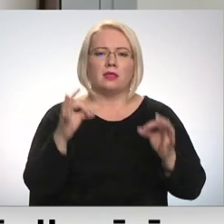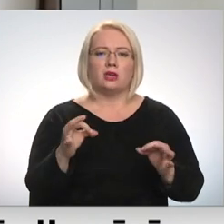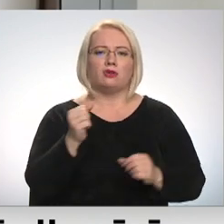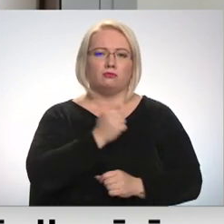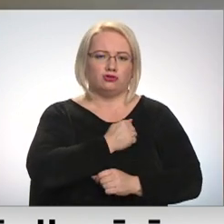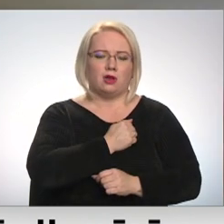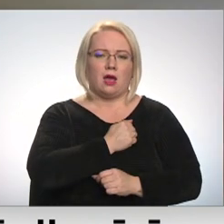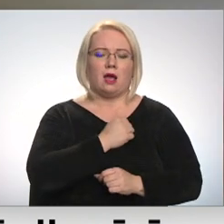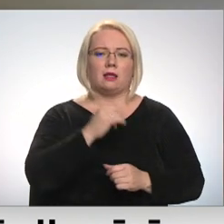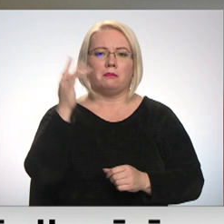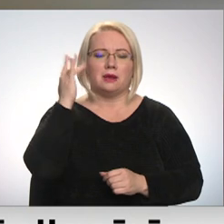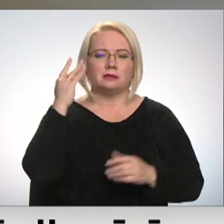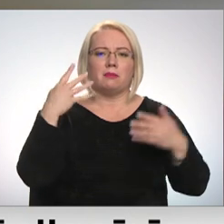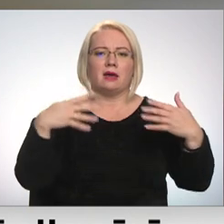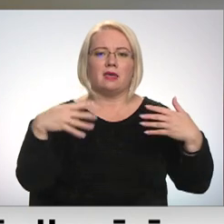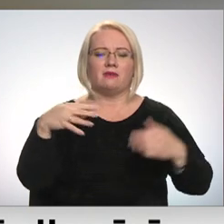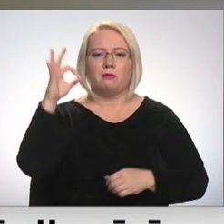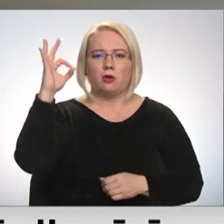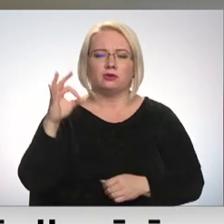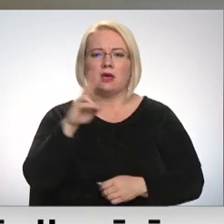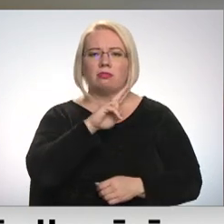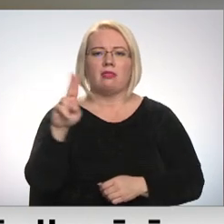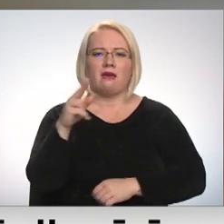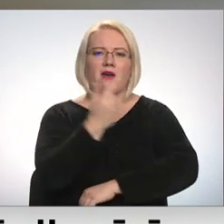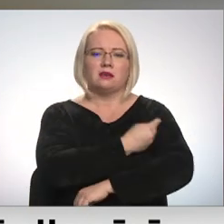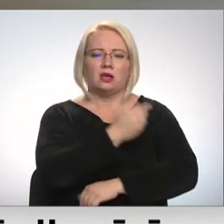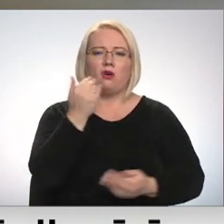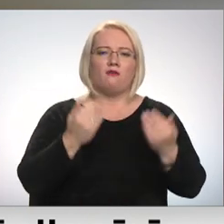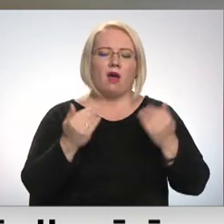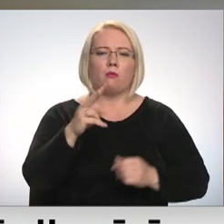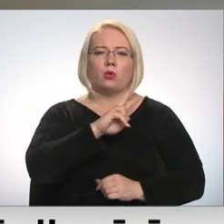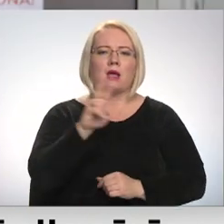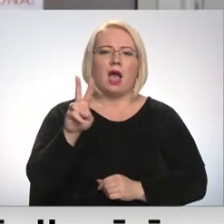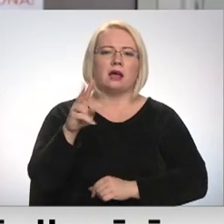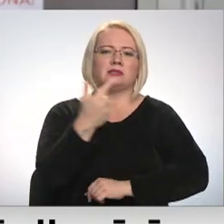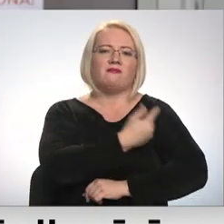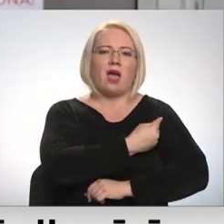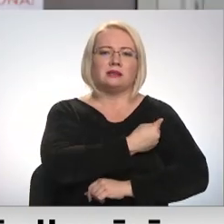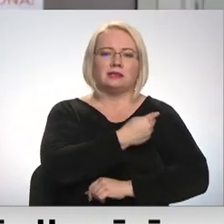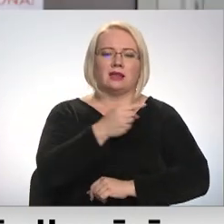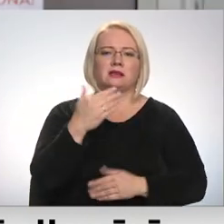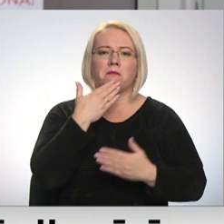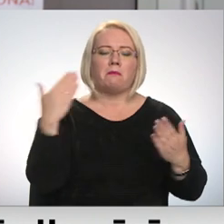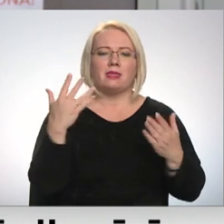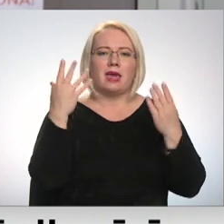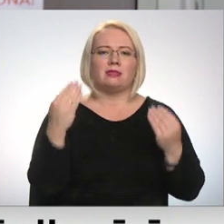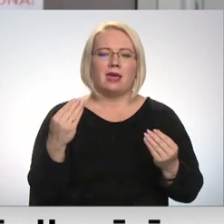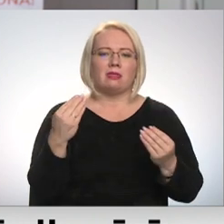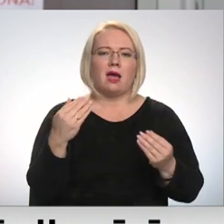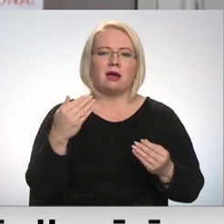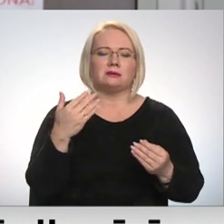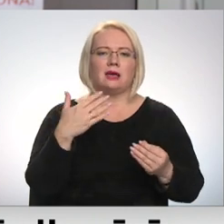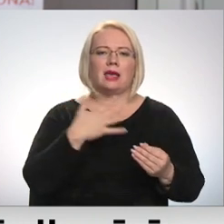Principā ir 90% nevakcinēti. Vai arī kāds, kas ir vakcinēts tad pēdējās dienās, kur, protams, nav nekāda imunitāte